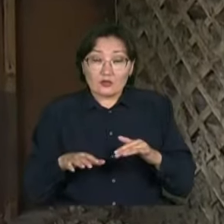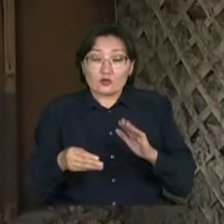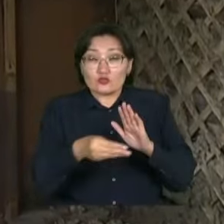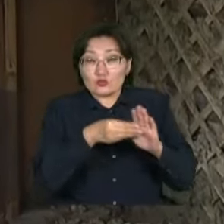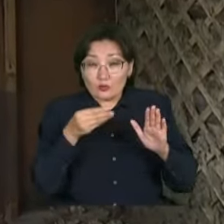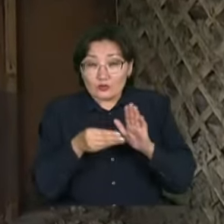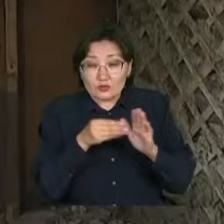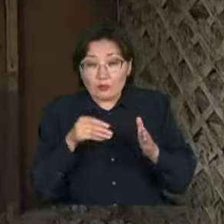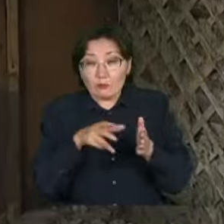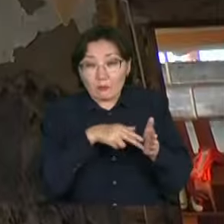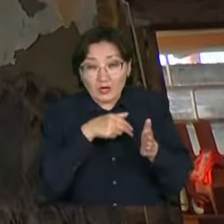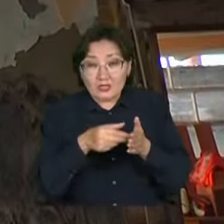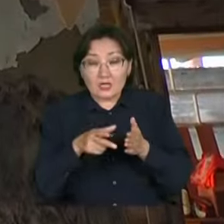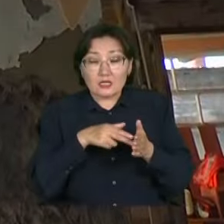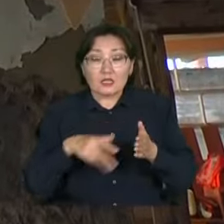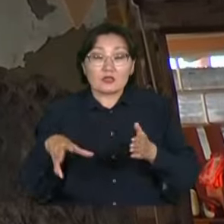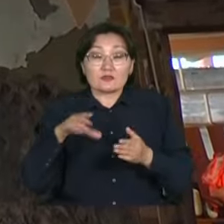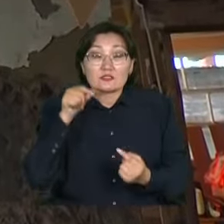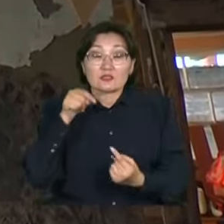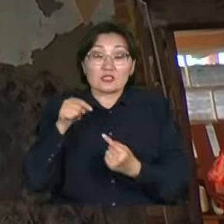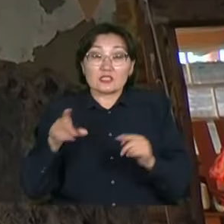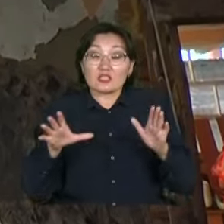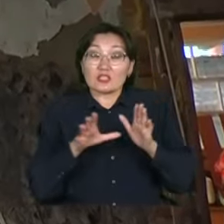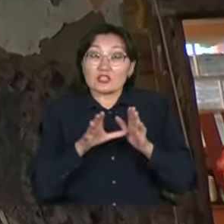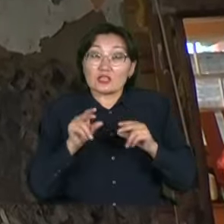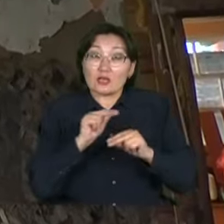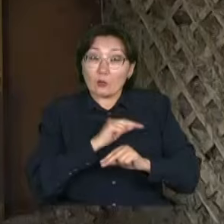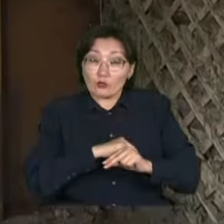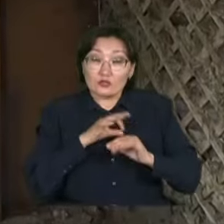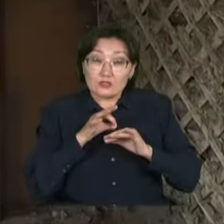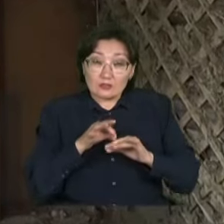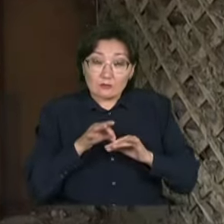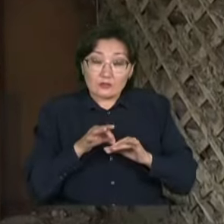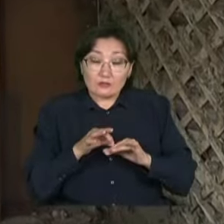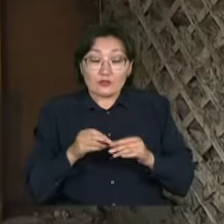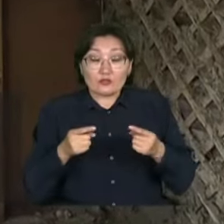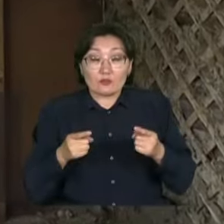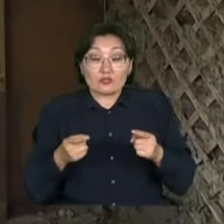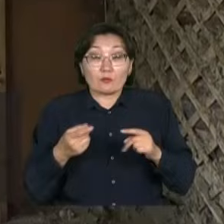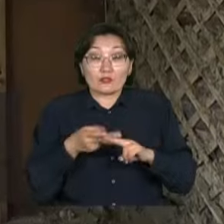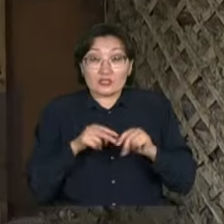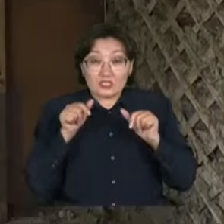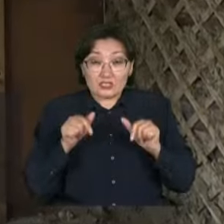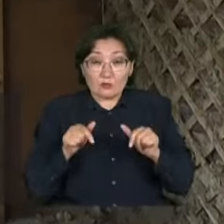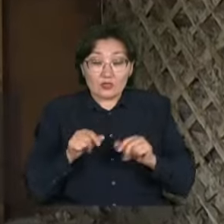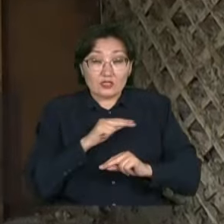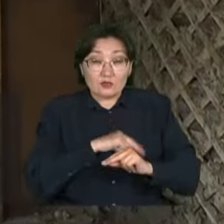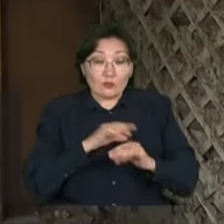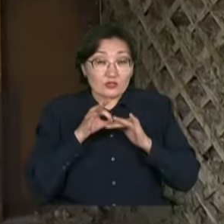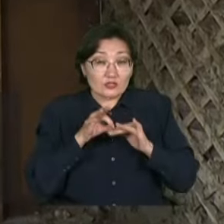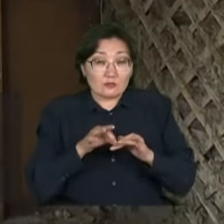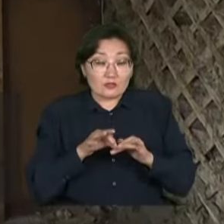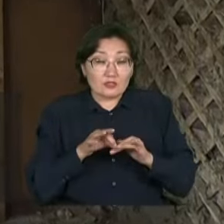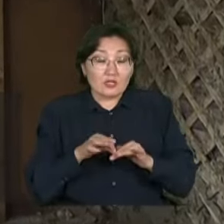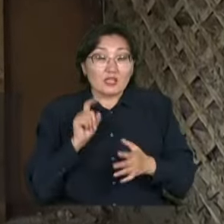штукатурщик, маляр, и, соответственно, электрик работает, почему? Потому что здесь надо уже работы проводить, уже должен